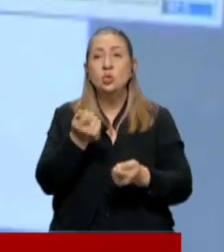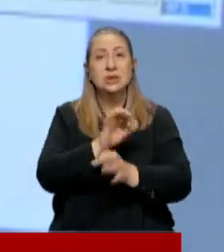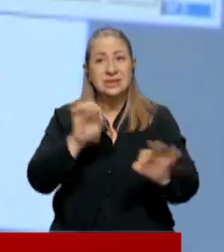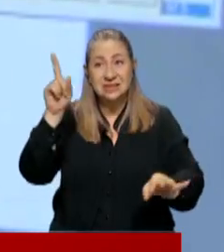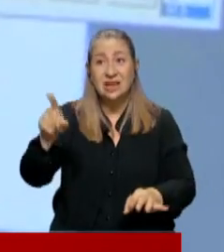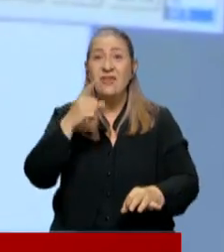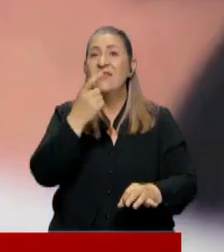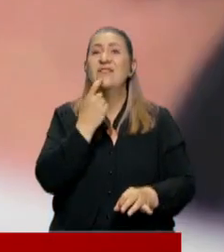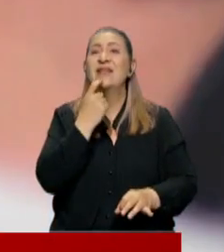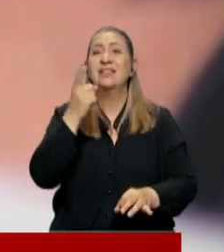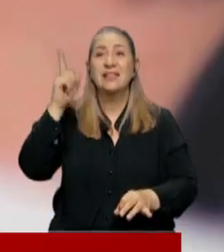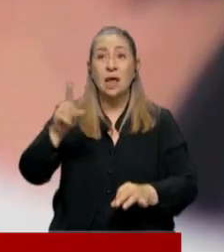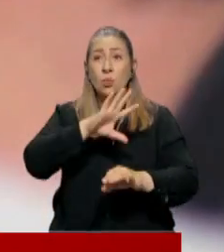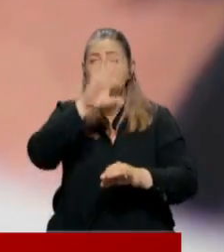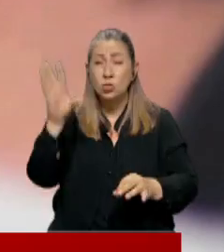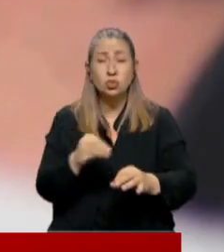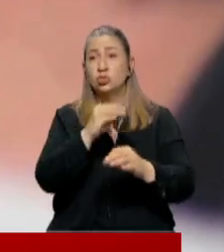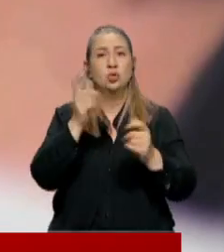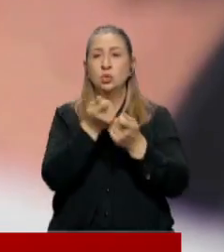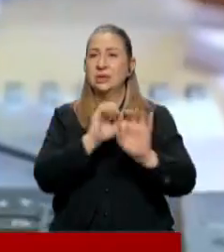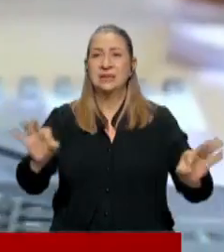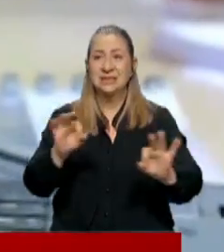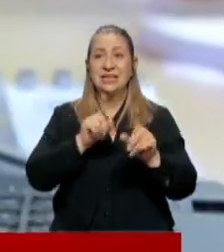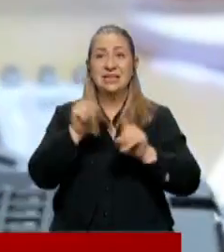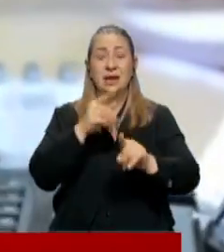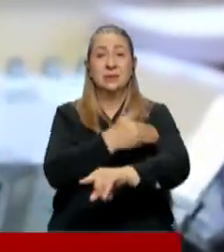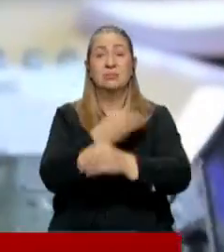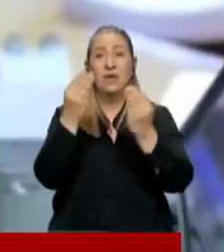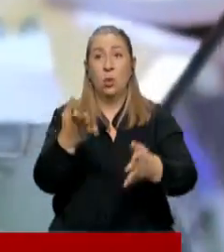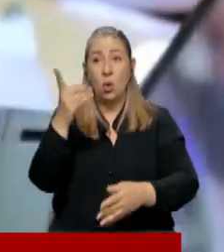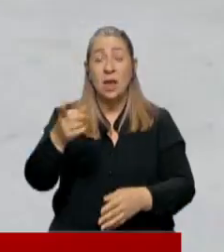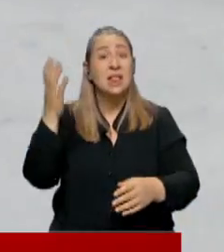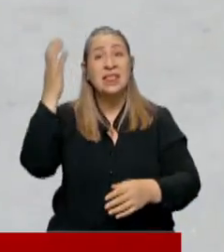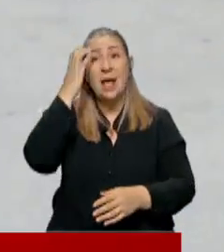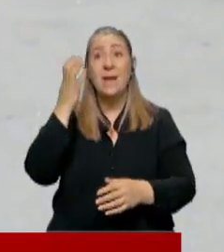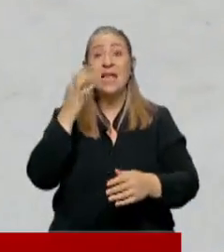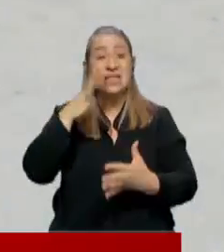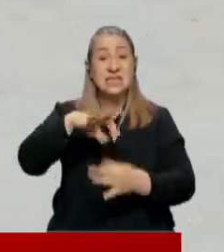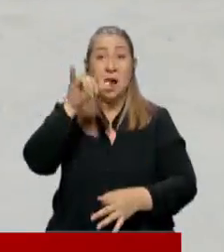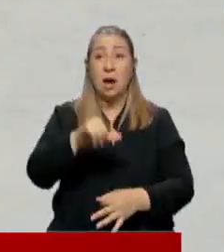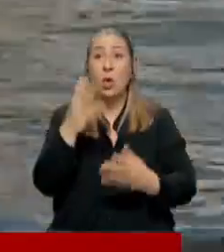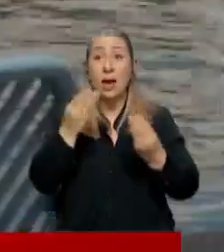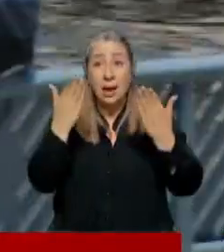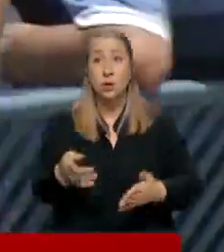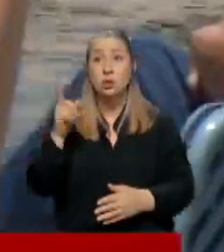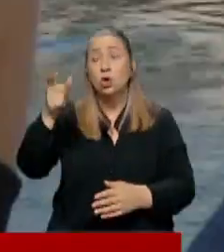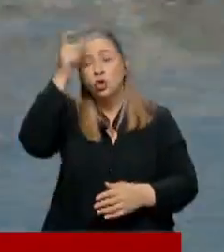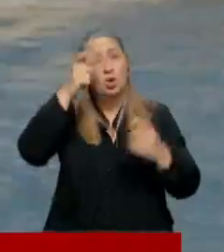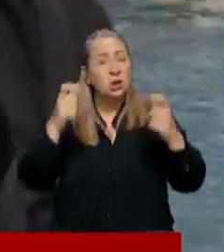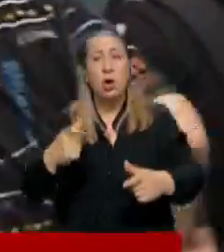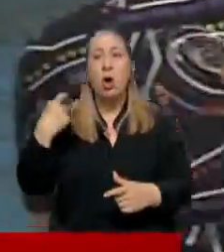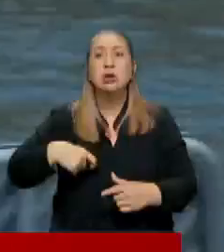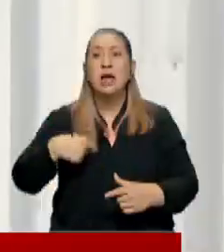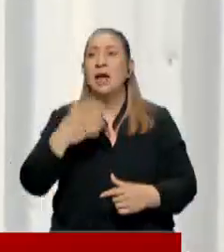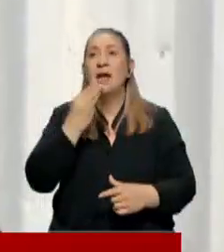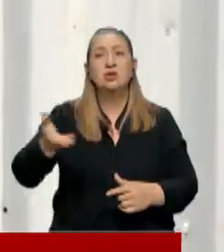ücretsiz. Finlandiya'da tüm telekomünikasyon firmaları ücretsiz internet hizmeti veriyor ve temel insan hakkı olarak kabul ediliyor. Türkiye'de ise